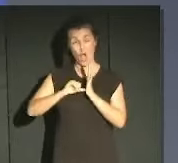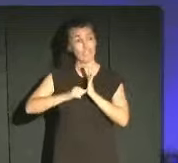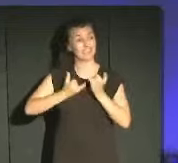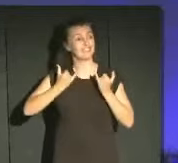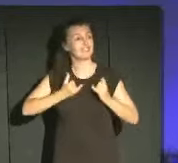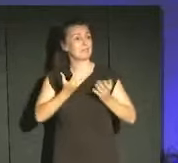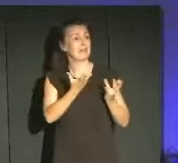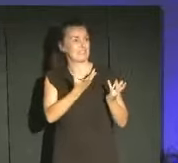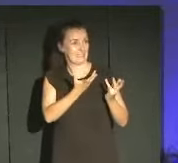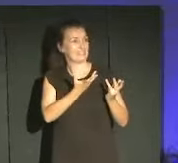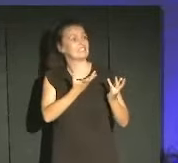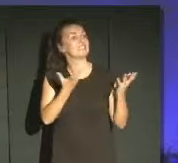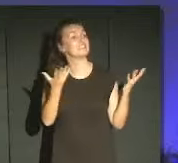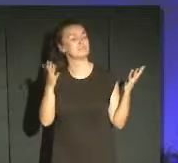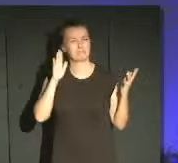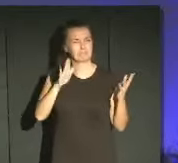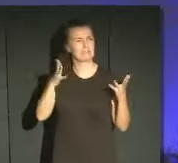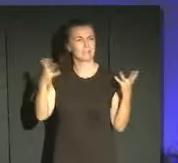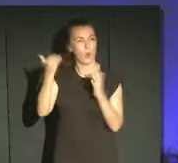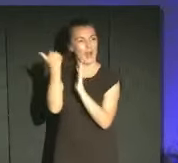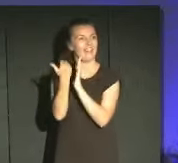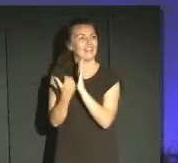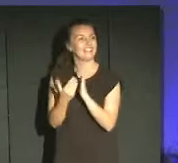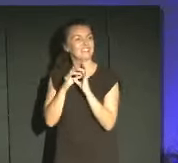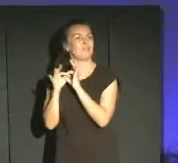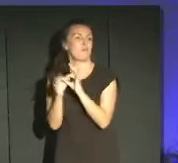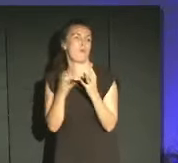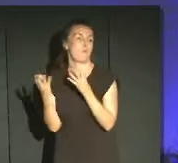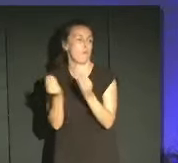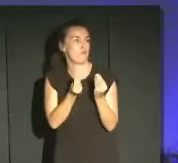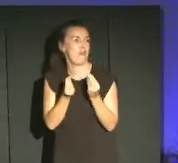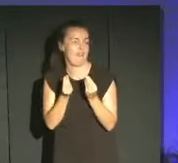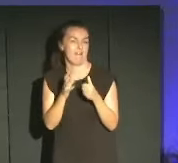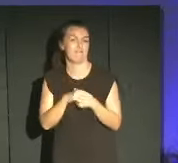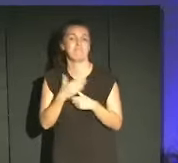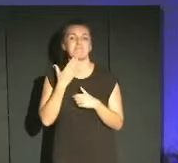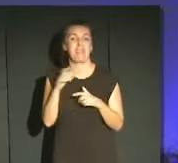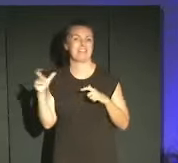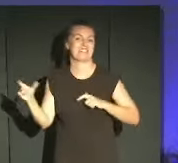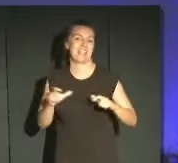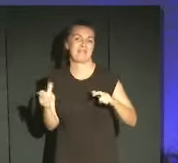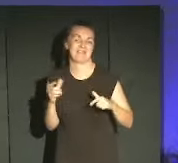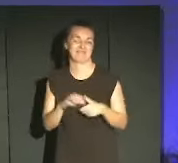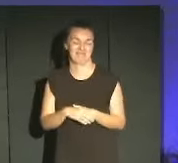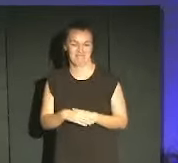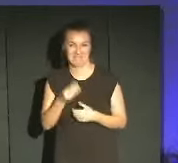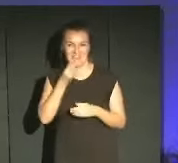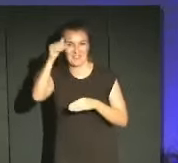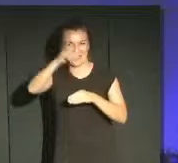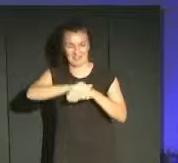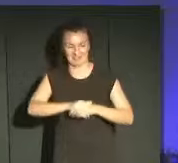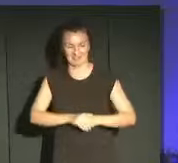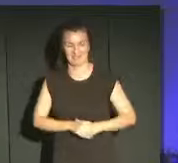martiniicaise c'est la list portée par manob et l'Union Populaire merci camarade et puis